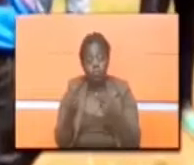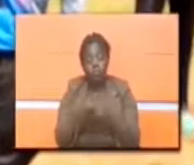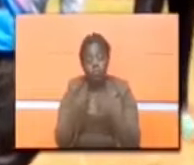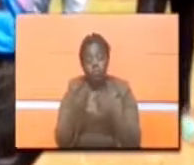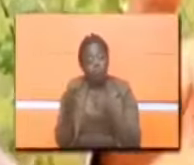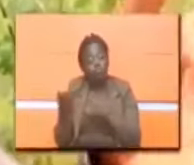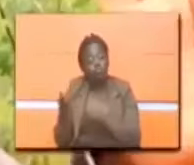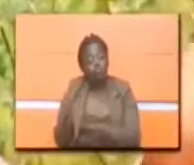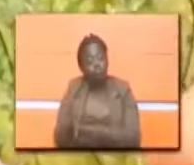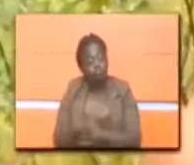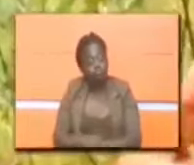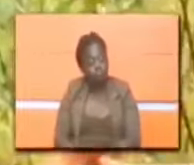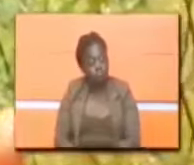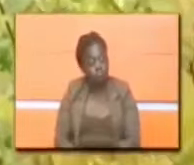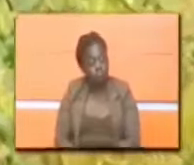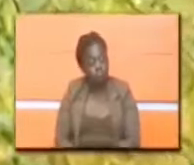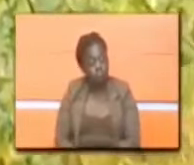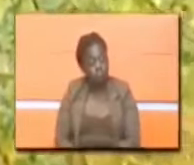njegwe yeegoza kufa.